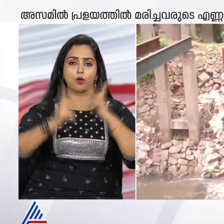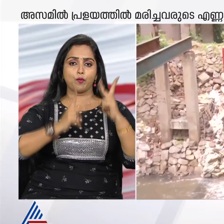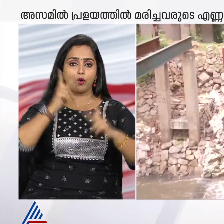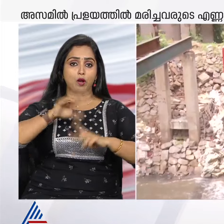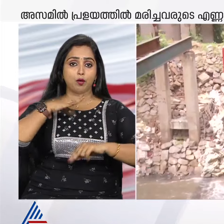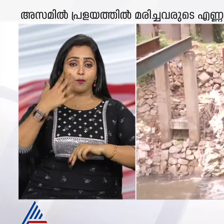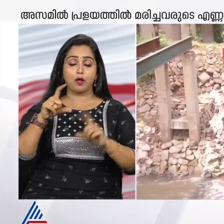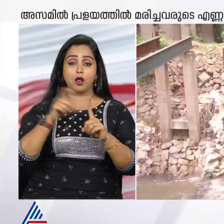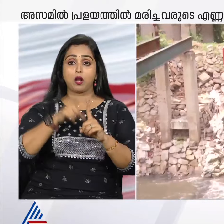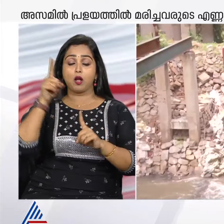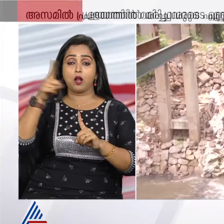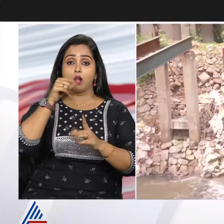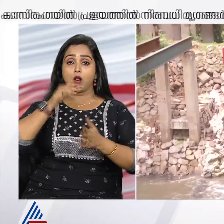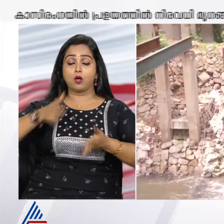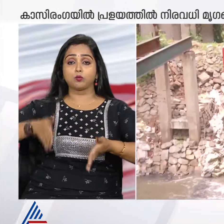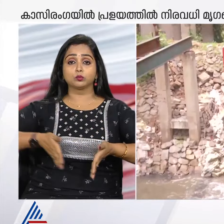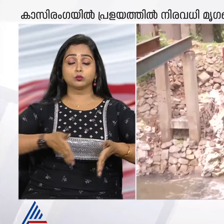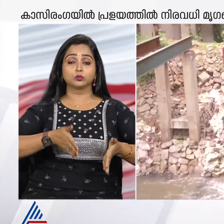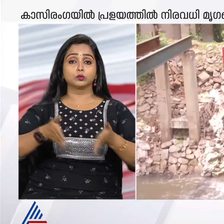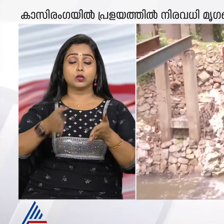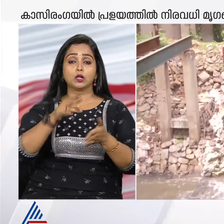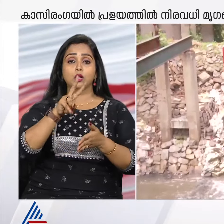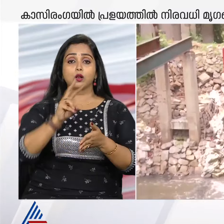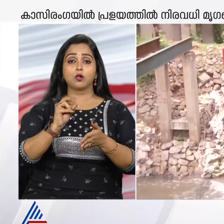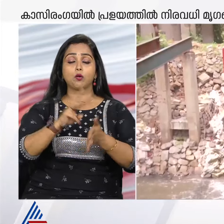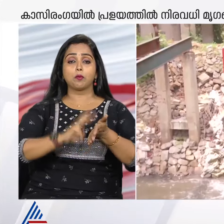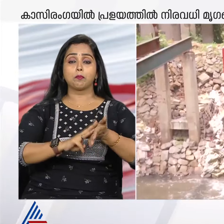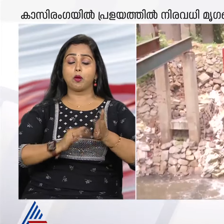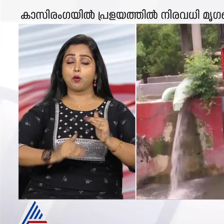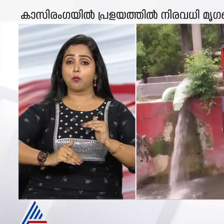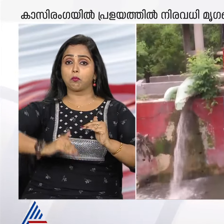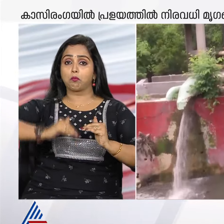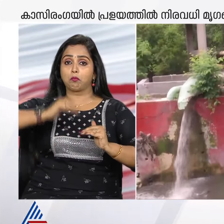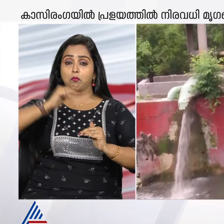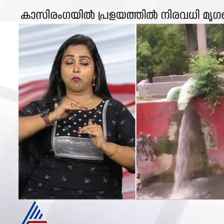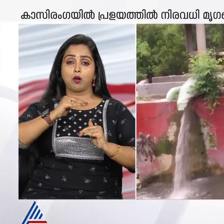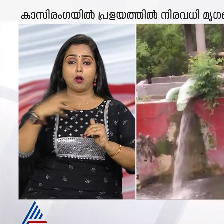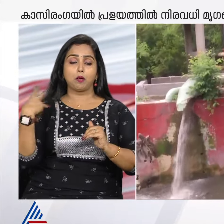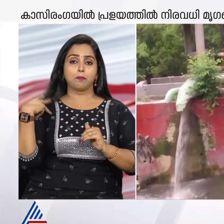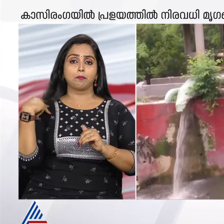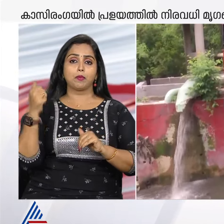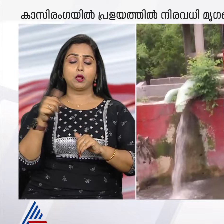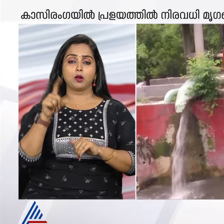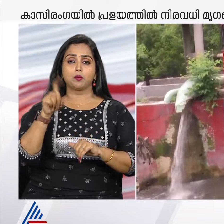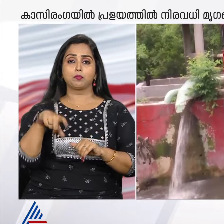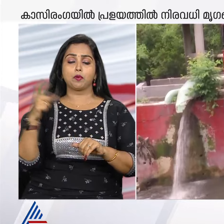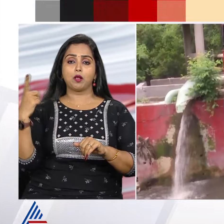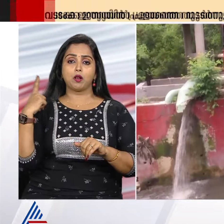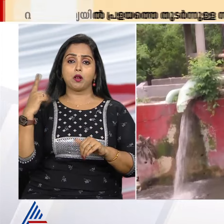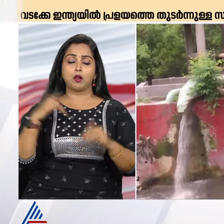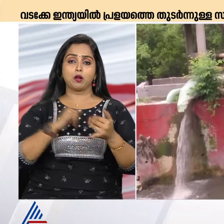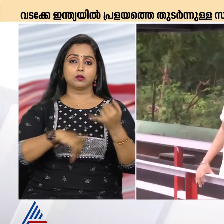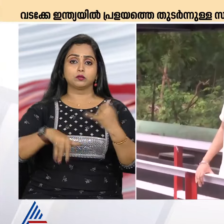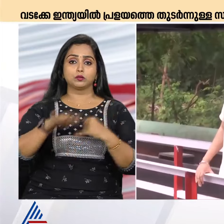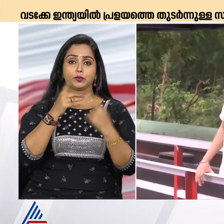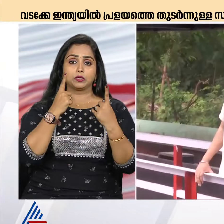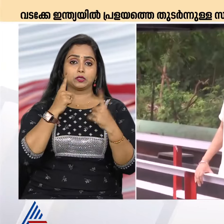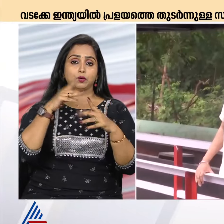ദില്ലിയിൽ യമുന നദിയിലെ ജലനിരപ്പ് 200 മീറ്ററിന് മുകളിലെത്തിയ സാഹചര്യത്തിൽ മന്ത്രി സൗരവ് ഭരദ്വാജിന്റെ നേതൃത്വത്തിൽ സ്ഥിതി